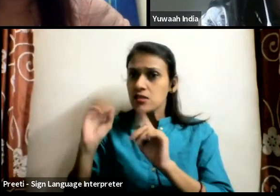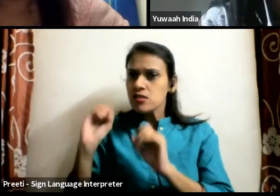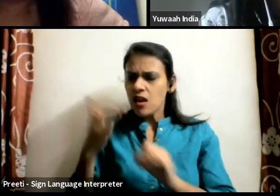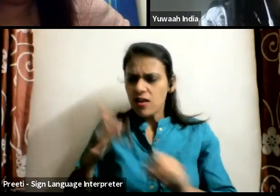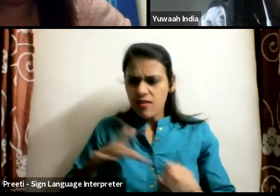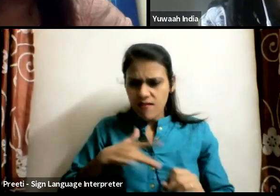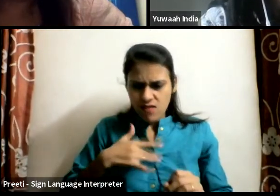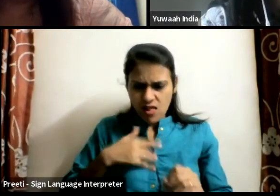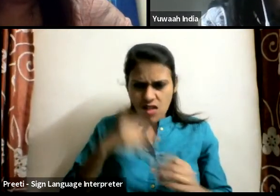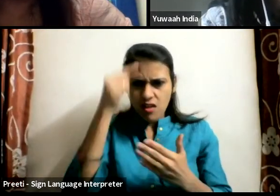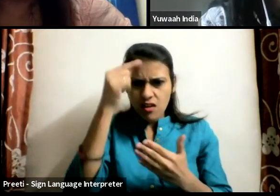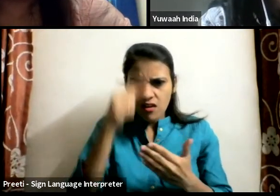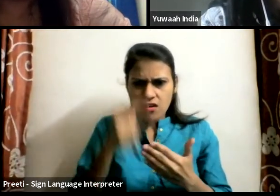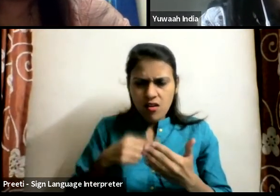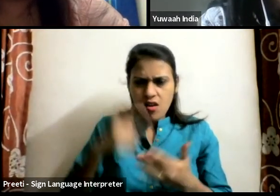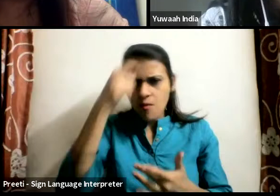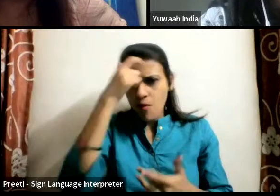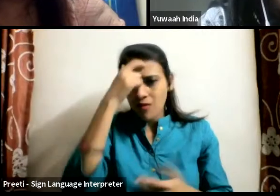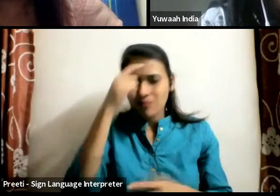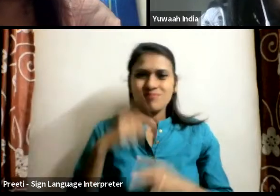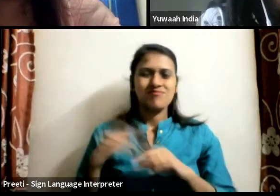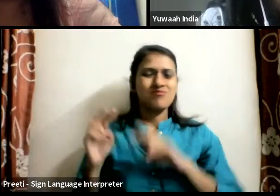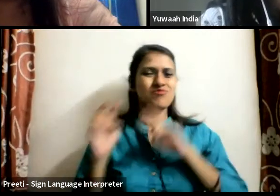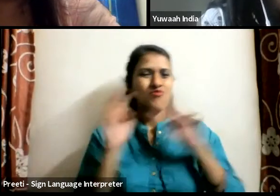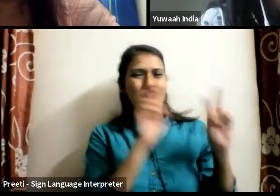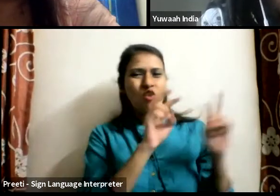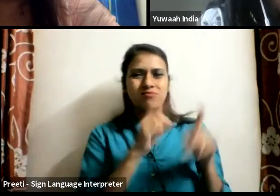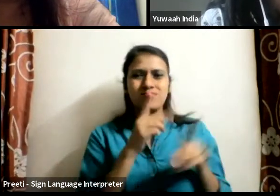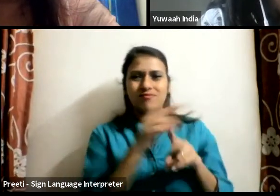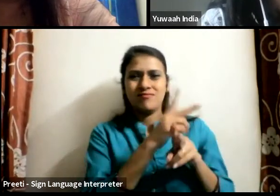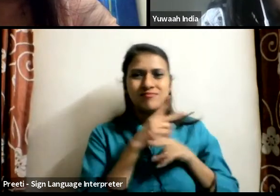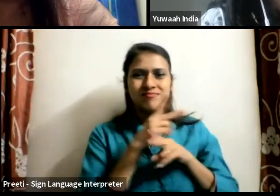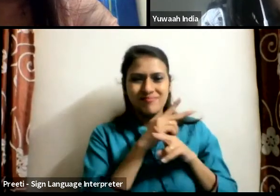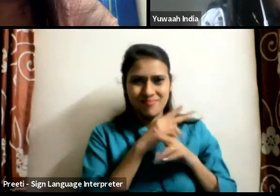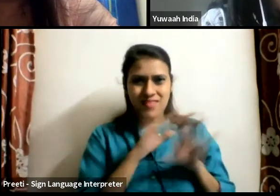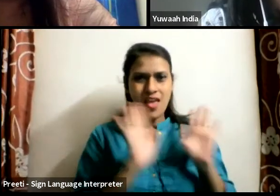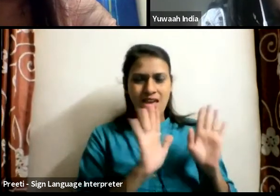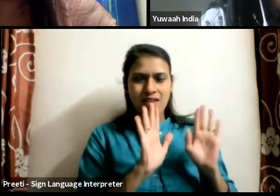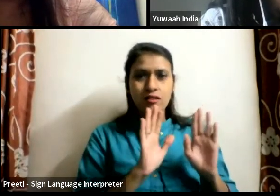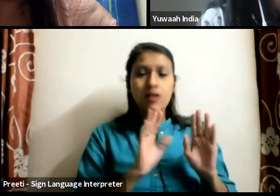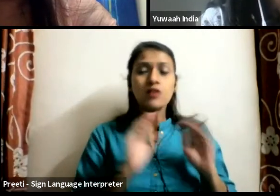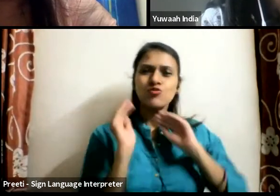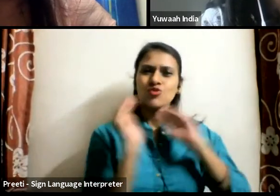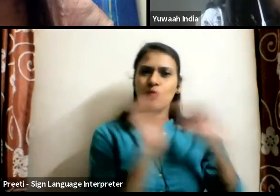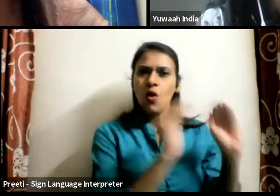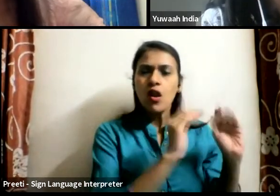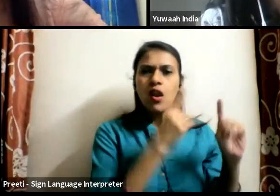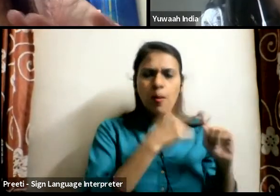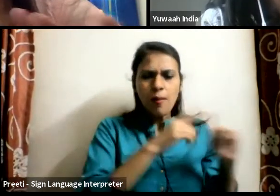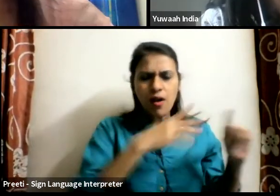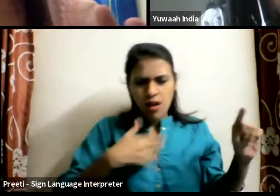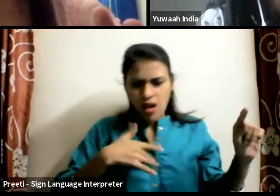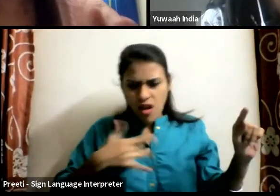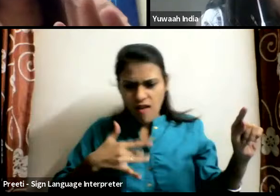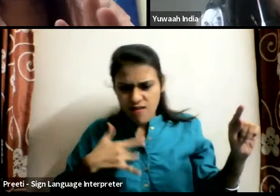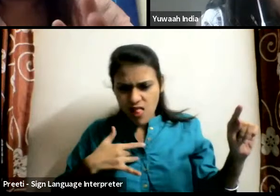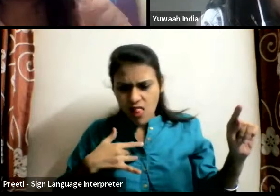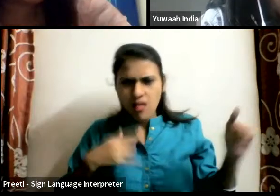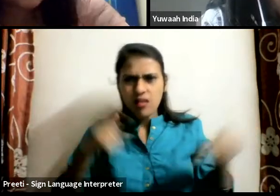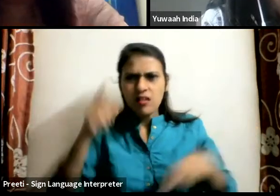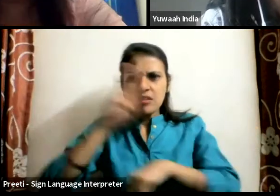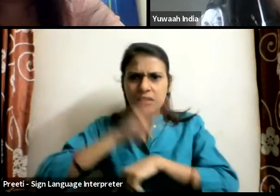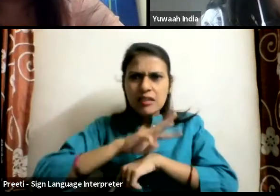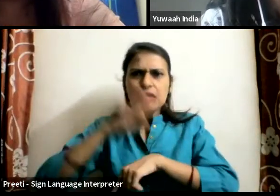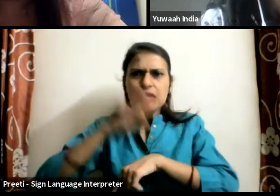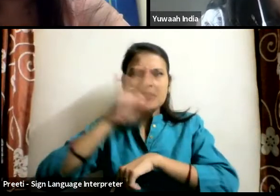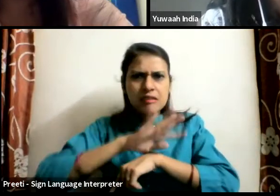को देख रहे हो, अटेंडेंट हो आप कहीं पे, तो आप उसकी जब देखभाल कर रहे हो तो 3 से 4 दिन या कभी कभी